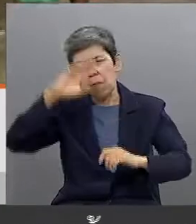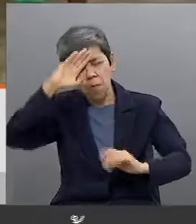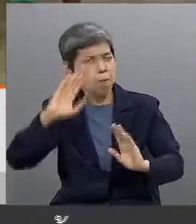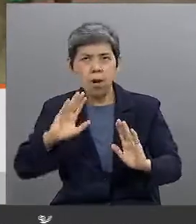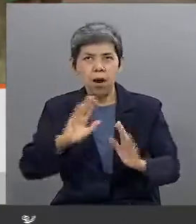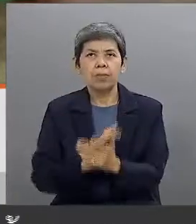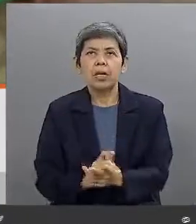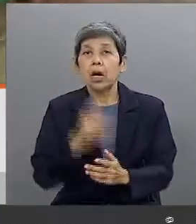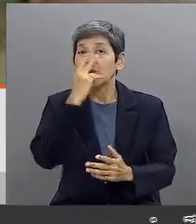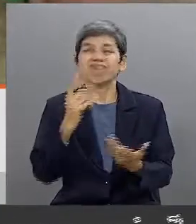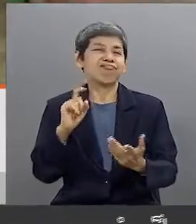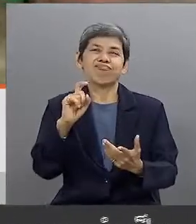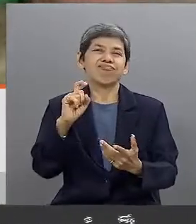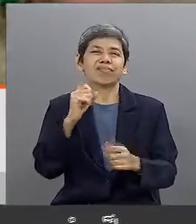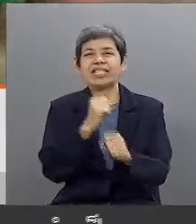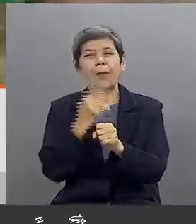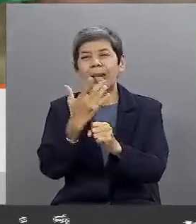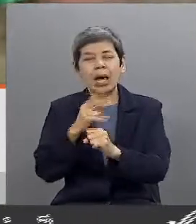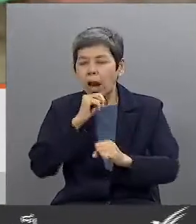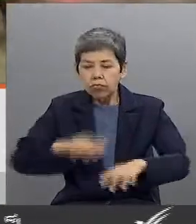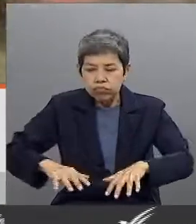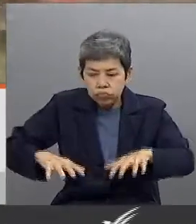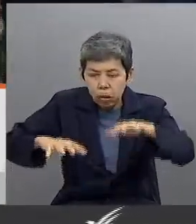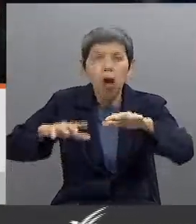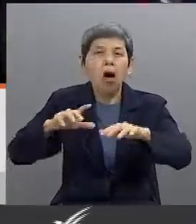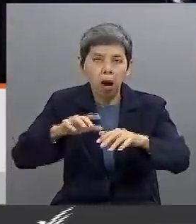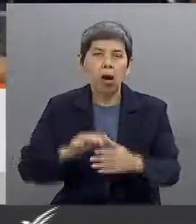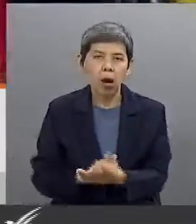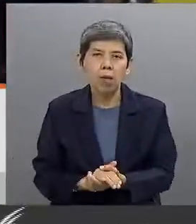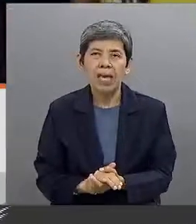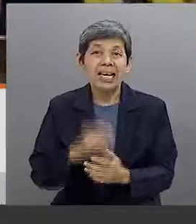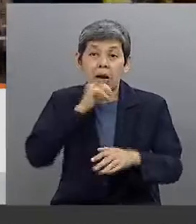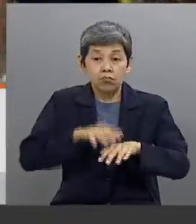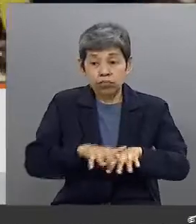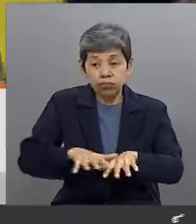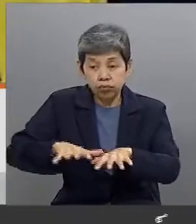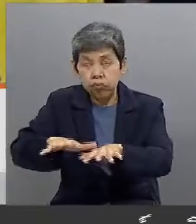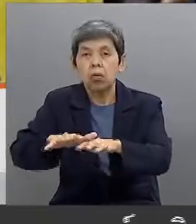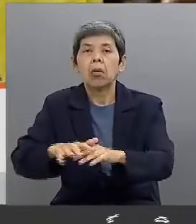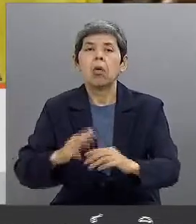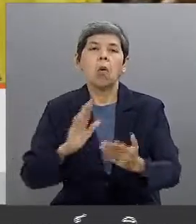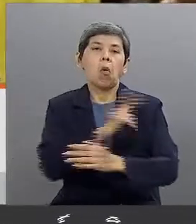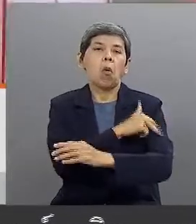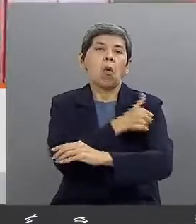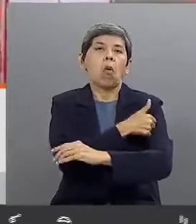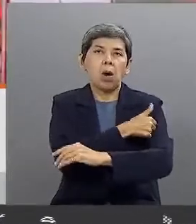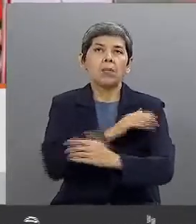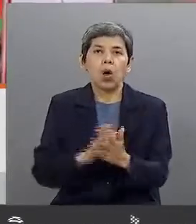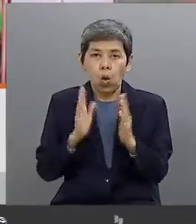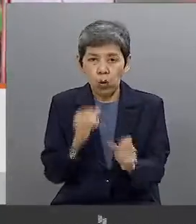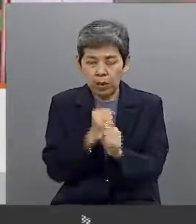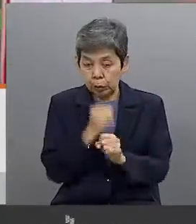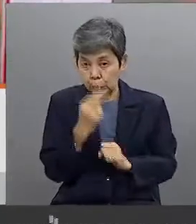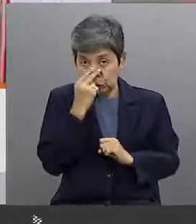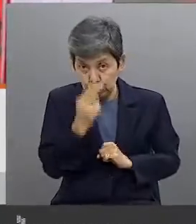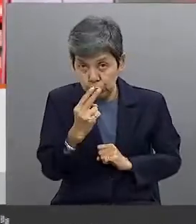ก็ไม่สามารถที่จะต้านทานปริมาณน้ำได้นะคะน้ำไหลทะลักเข้าท่วมด้านในโรงพยาบาลเจ้าหน้าที่ประเมินสถานการณ์แก้ปัญห